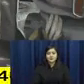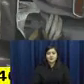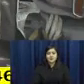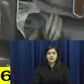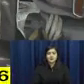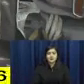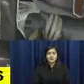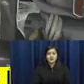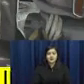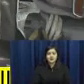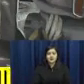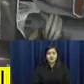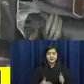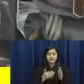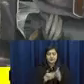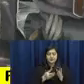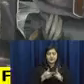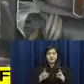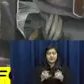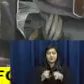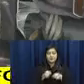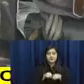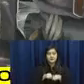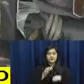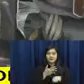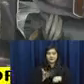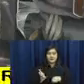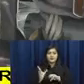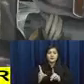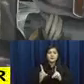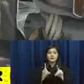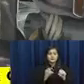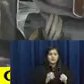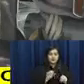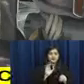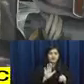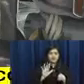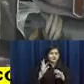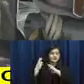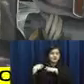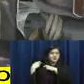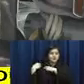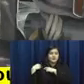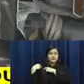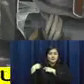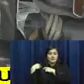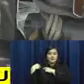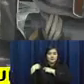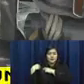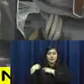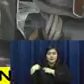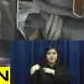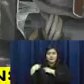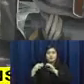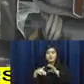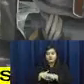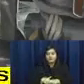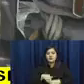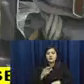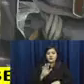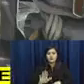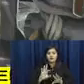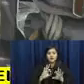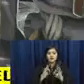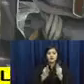Kaya nga, napakahalaga, nagagampanan po natin ang ating mga tungkulin bilang tatay sa loob ng tahanan.